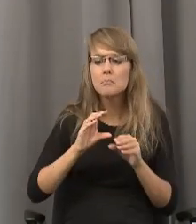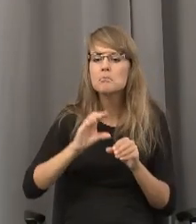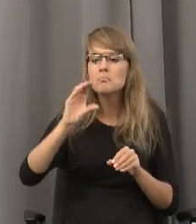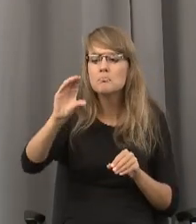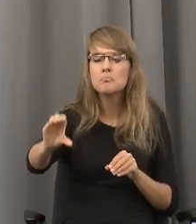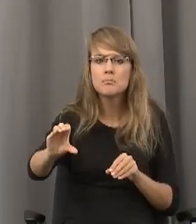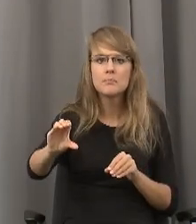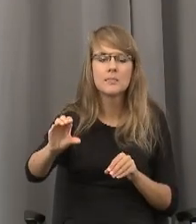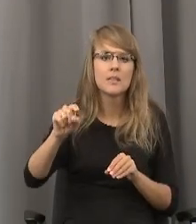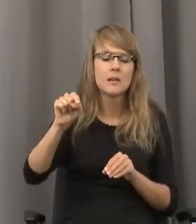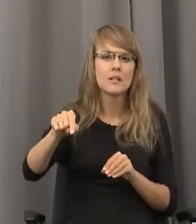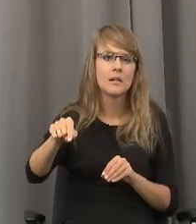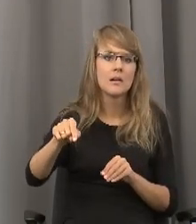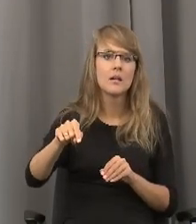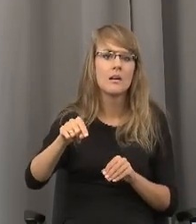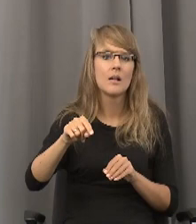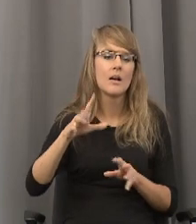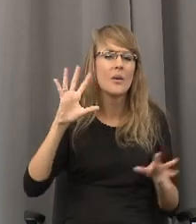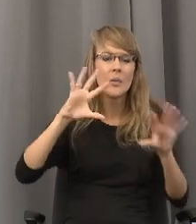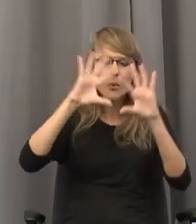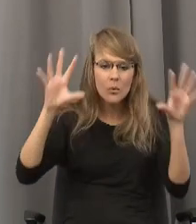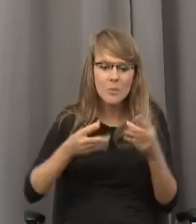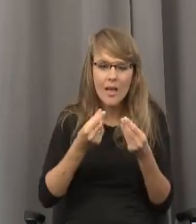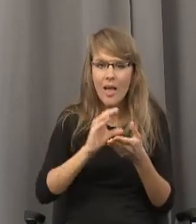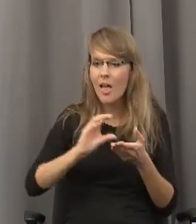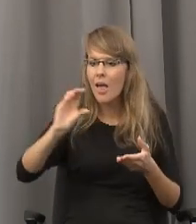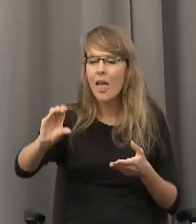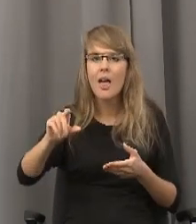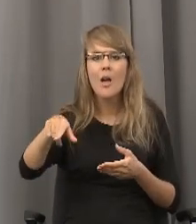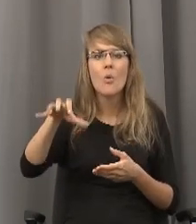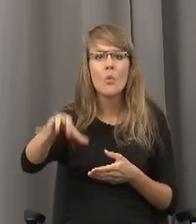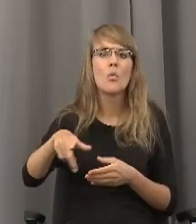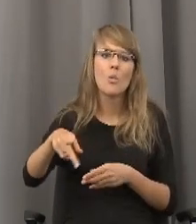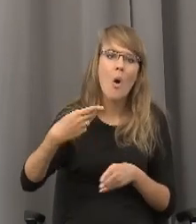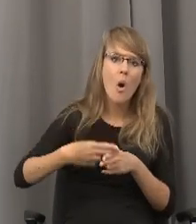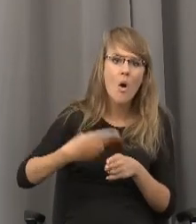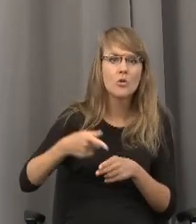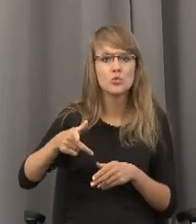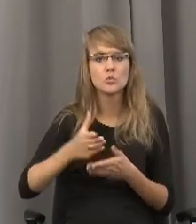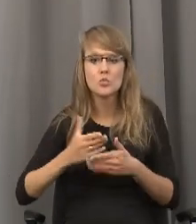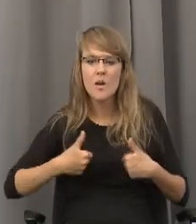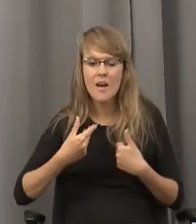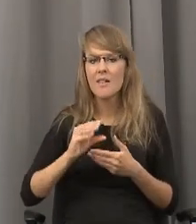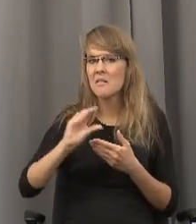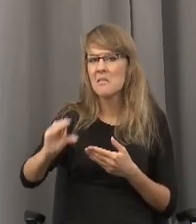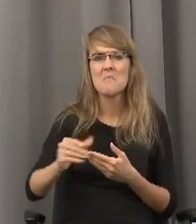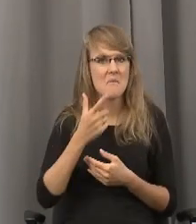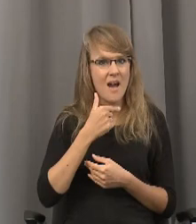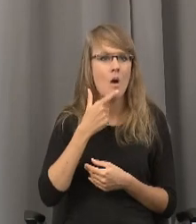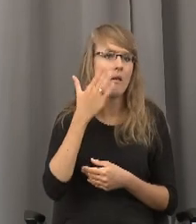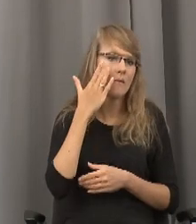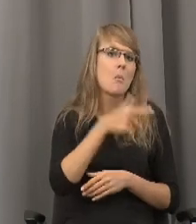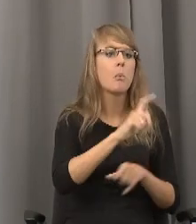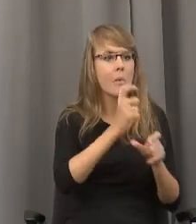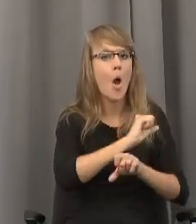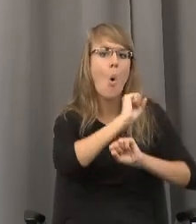układzie holistycznym na całość wydatków budżetu państwa, jest zawsze obszar służby zdrowia. Cieszą oczywiście pieniądze zwiększane na przykład na obronność